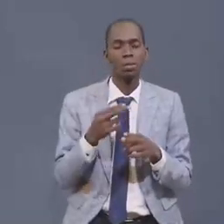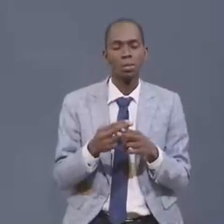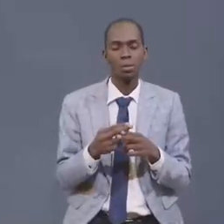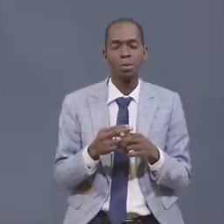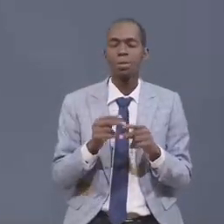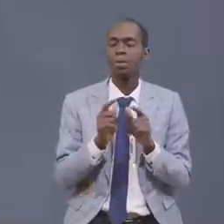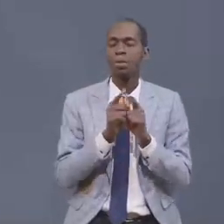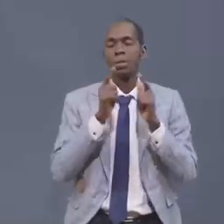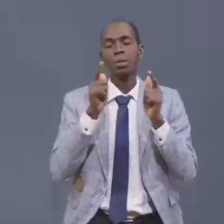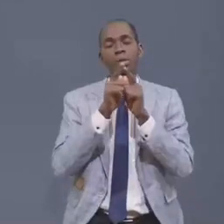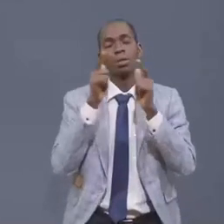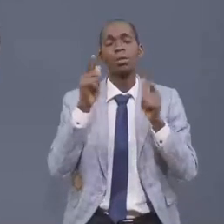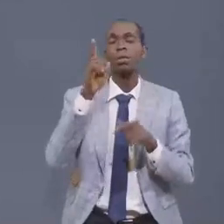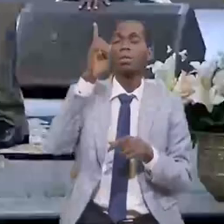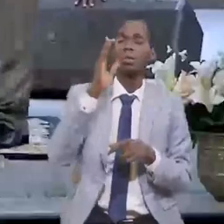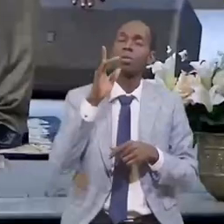Grand Dieu,